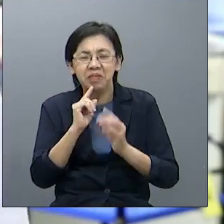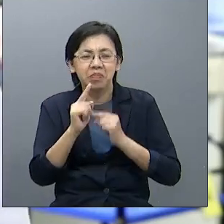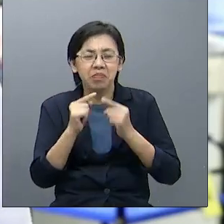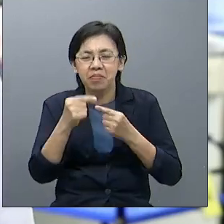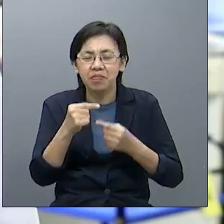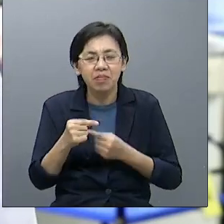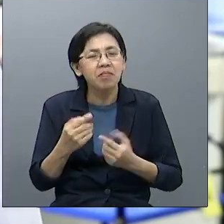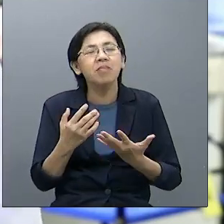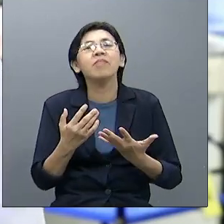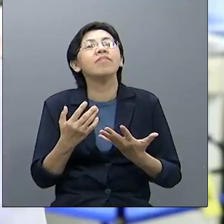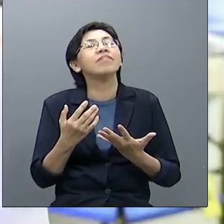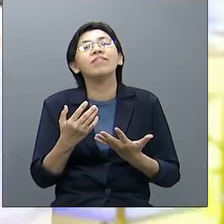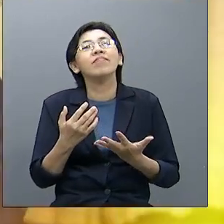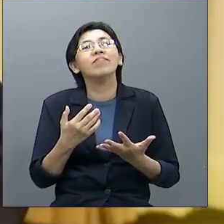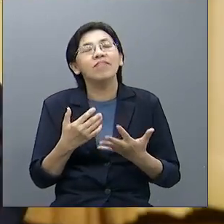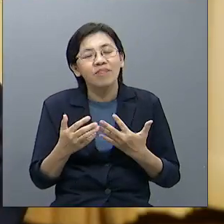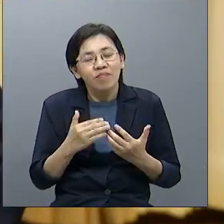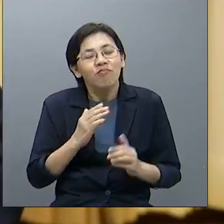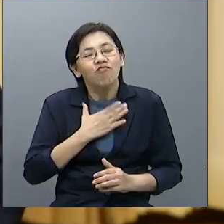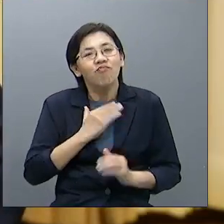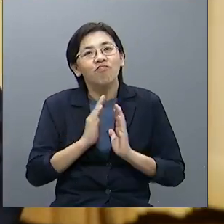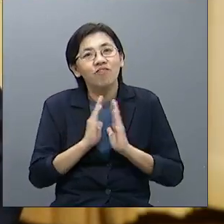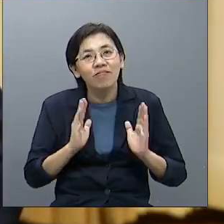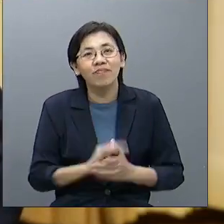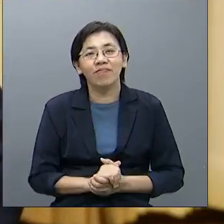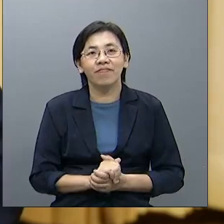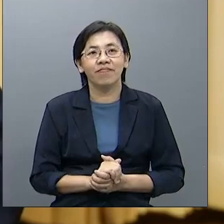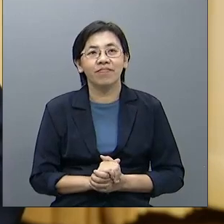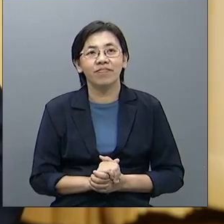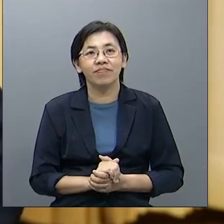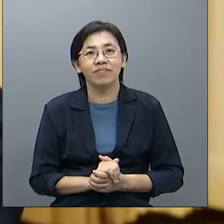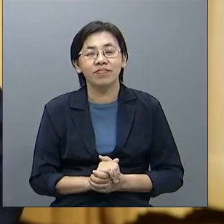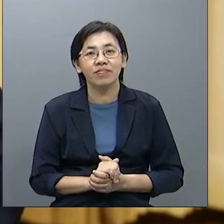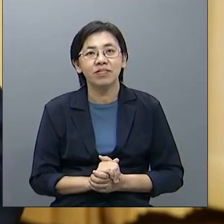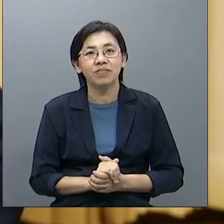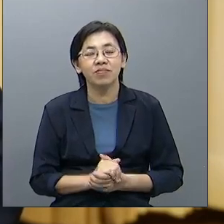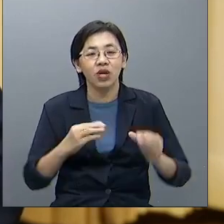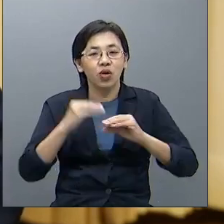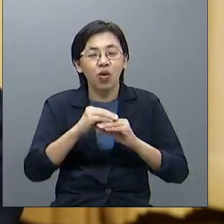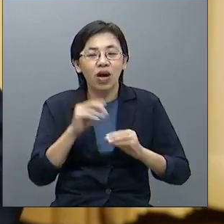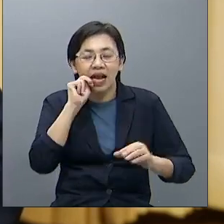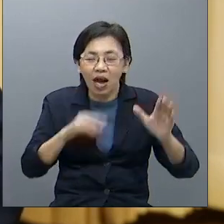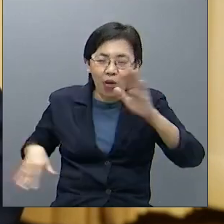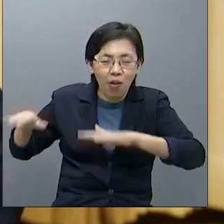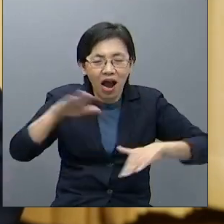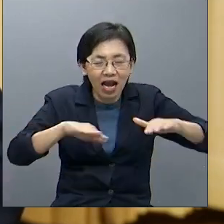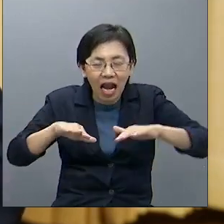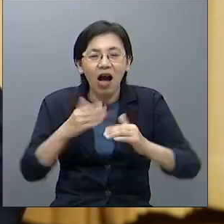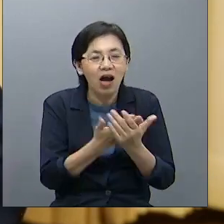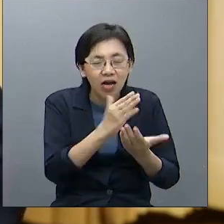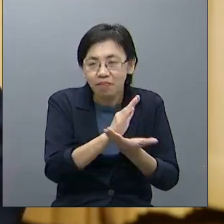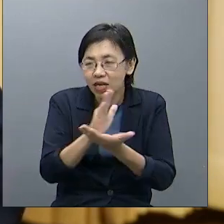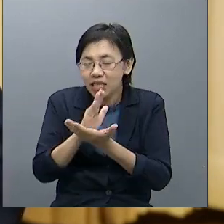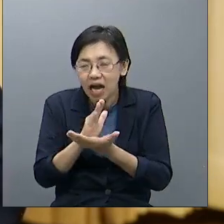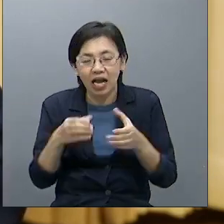อบใจไอ้หลายๆขอบใจจากใจเจ้า เสร็จไปแล้วนะครับสำหรับ One Man Deliver นะครับทุกคนยอดเยี่ยมมากนะครับพวกเราช่วยกันดีๆมากแต่สิ่